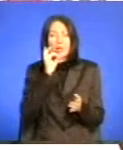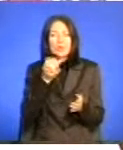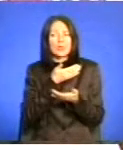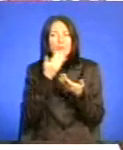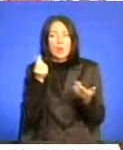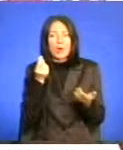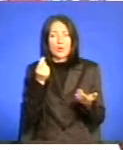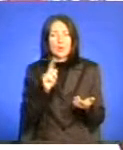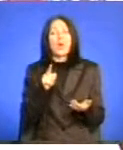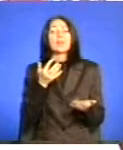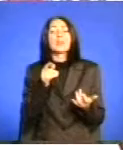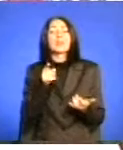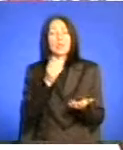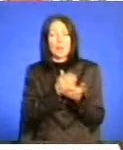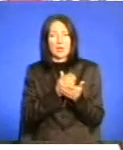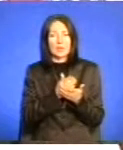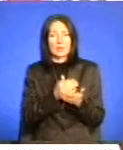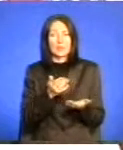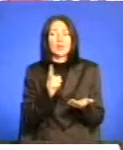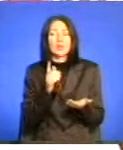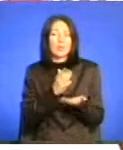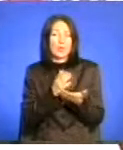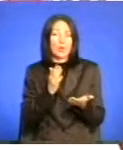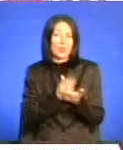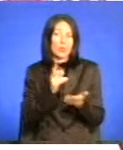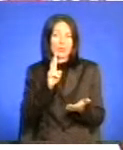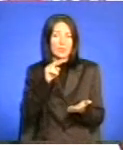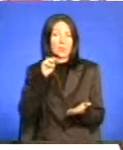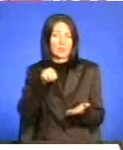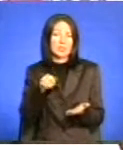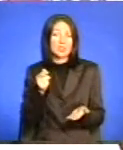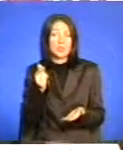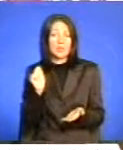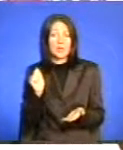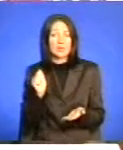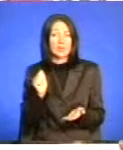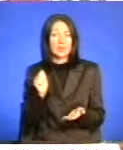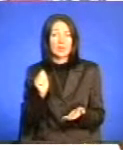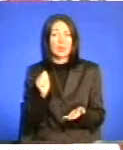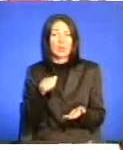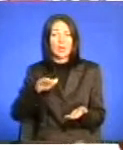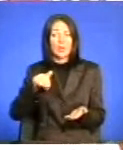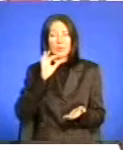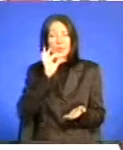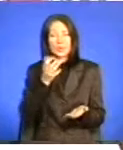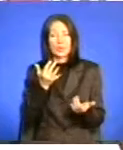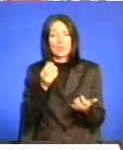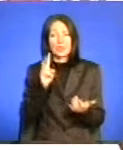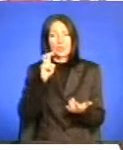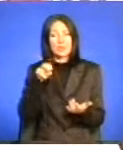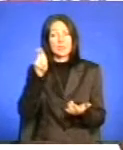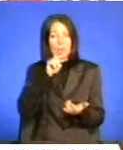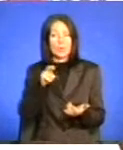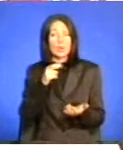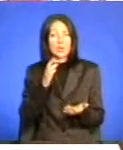Маю 2 тисячі тих гривень. І, а потім кажу, ще 200